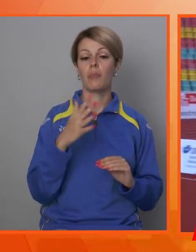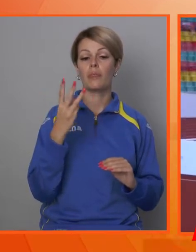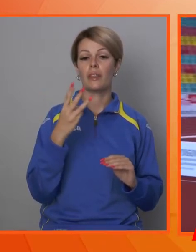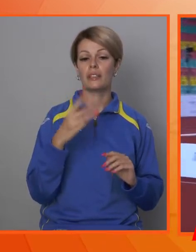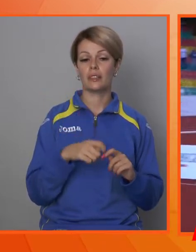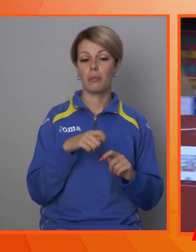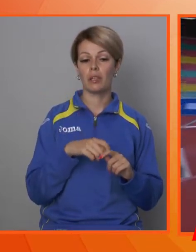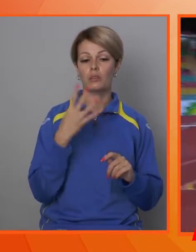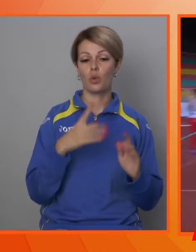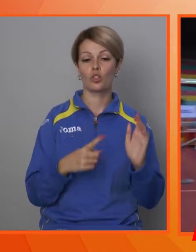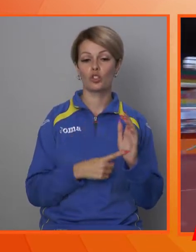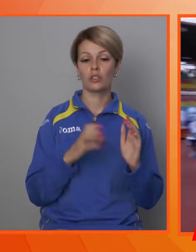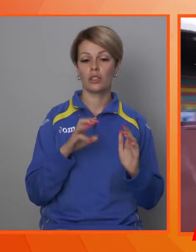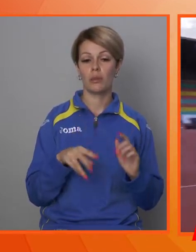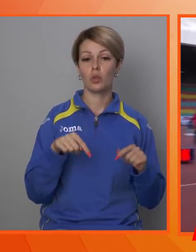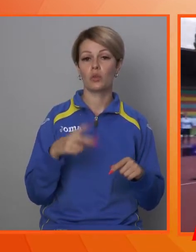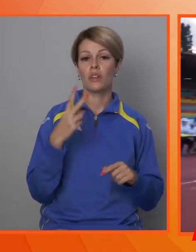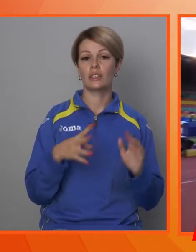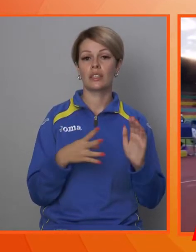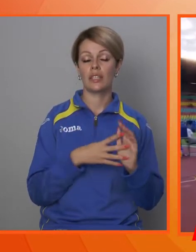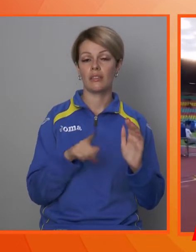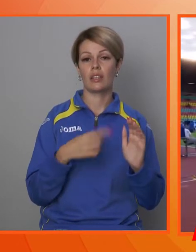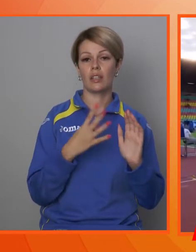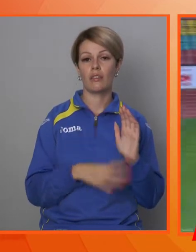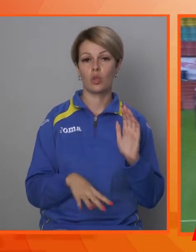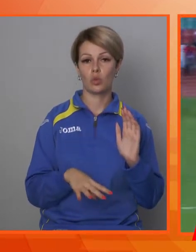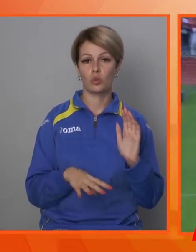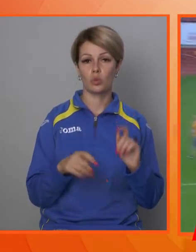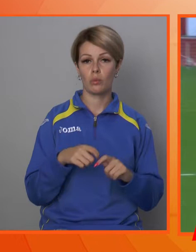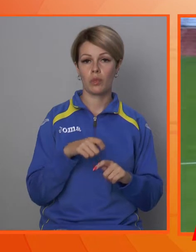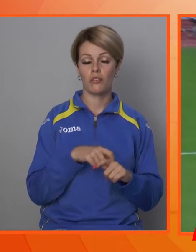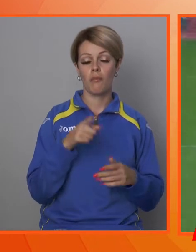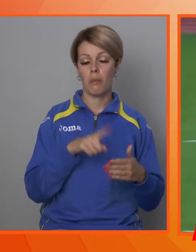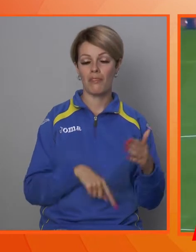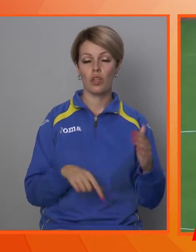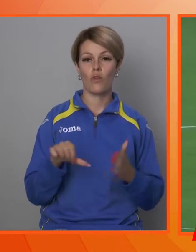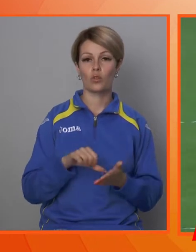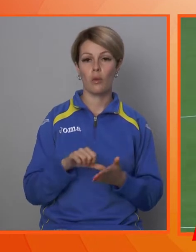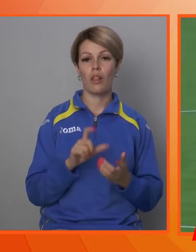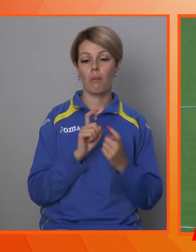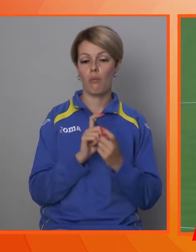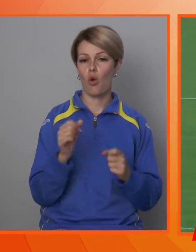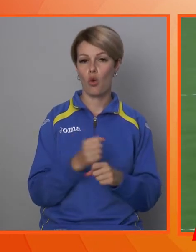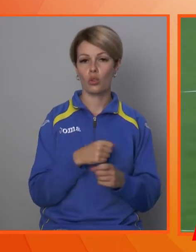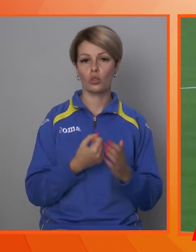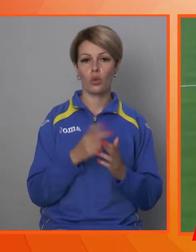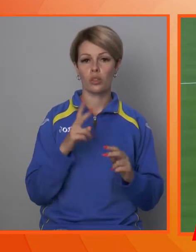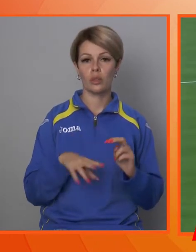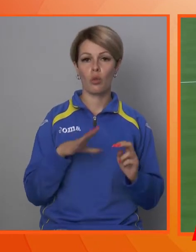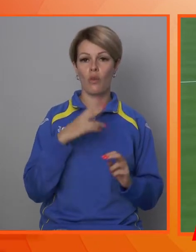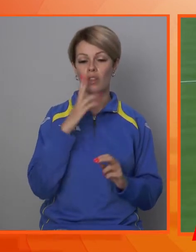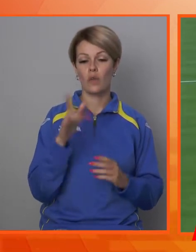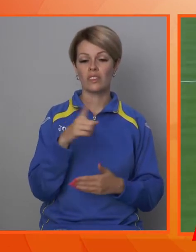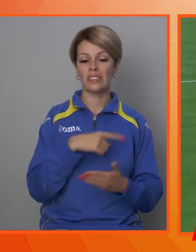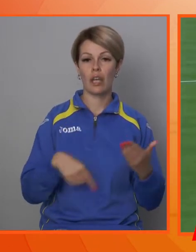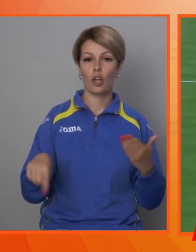наметала 30 метрів 46 сантиметрів, а тут 29-90. Тобто впевнено виступала, боролася до кінця.